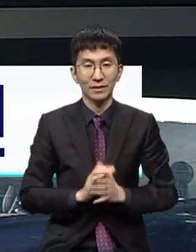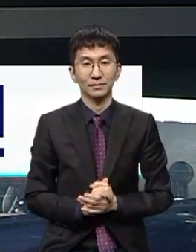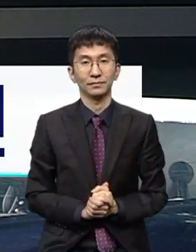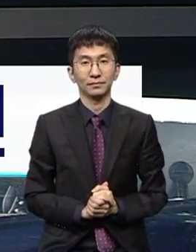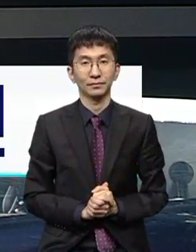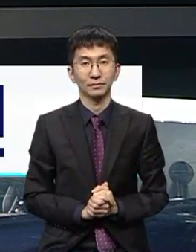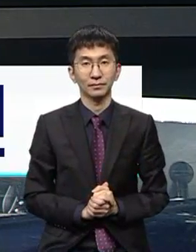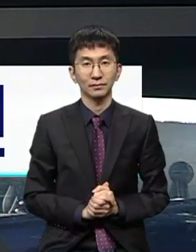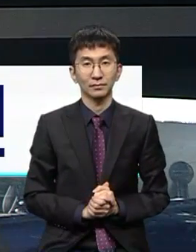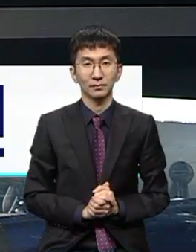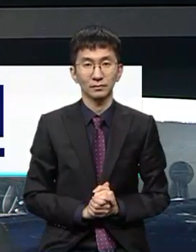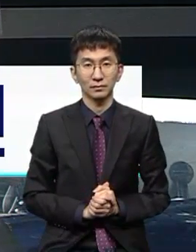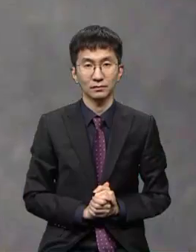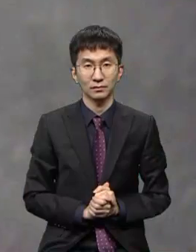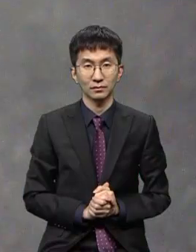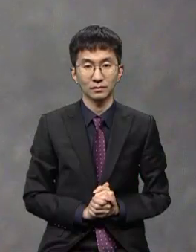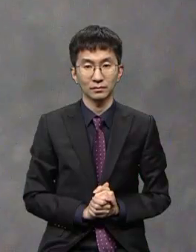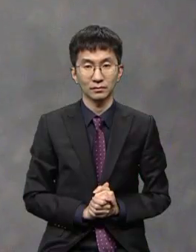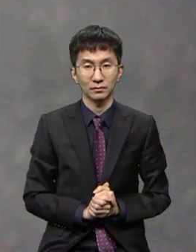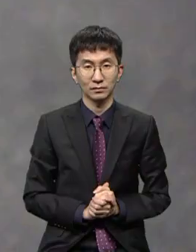기자.